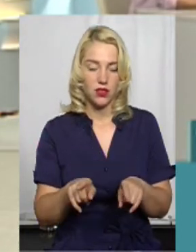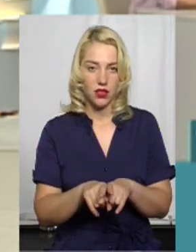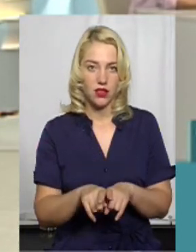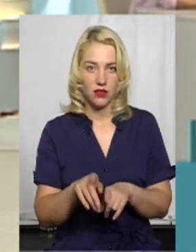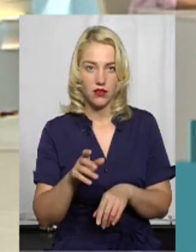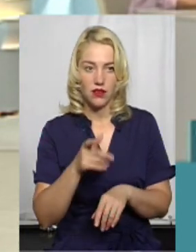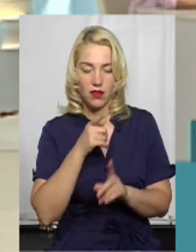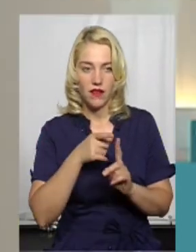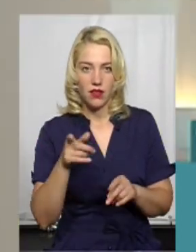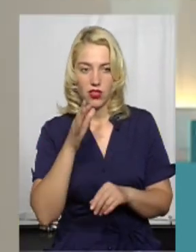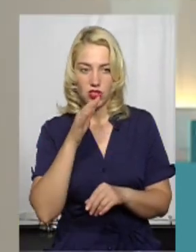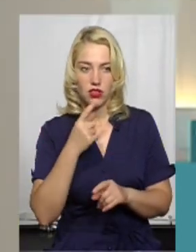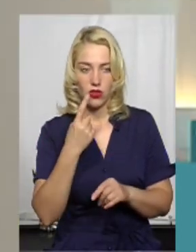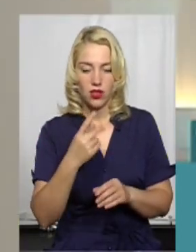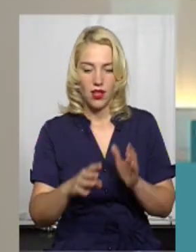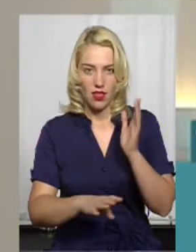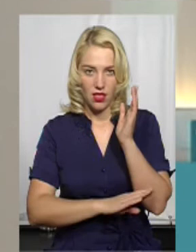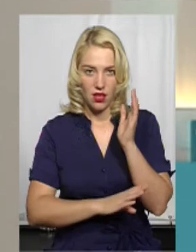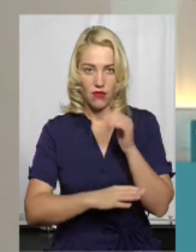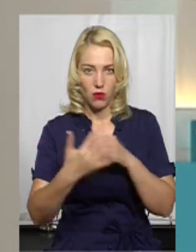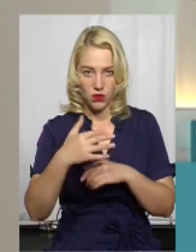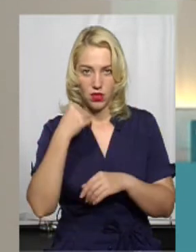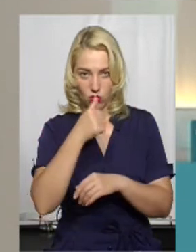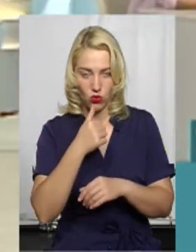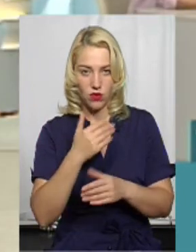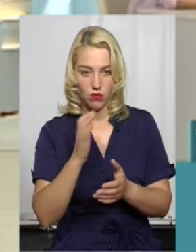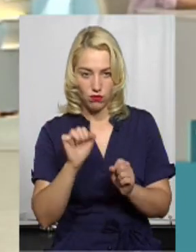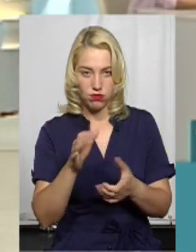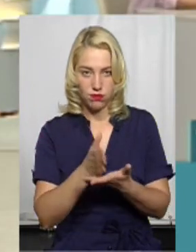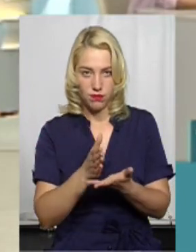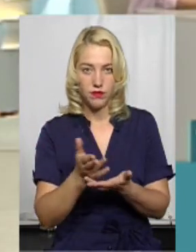це тривалий час. Це одне дерево має таку тривалість життя фундука, так?